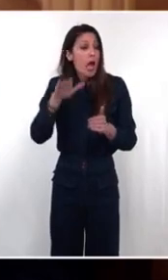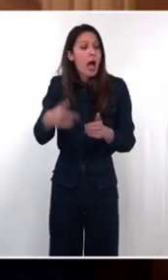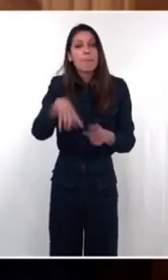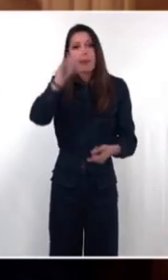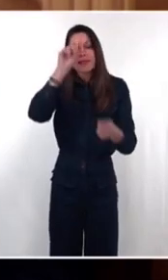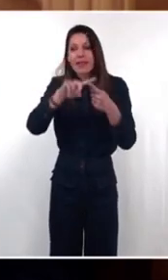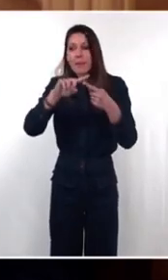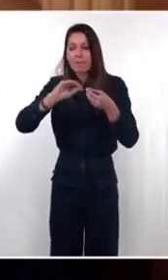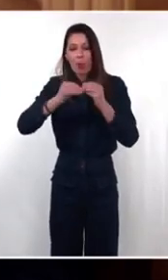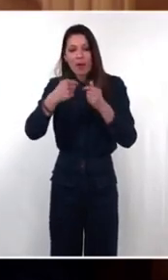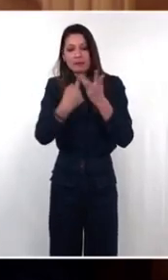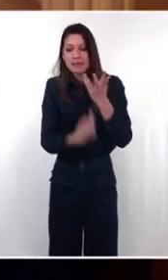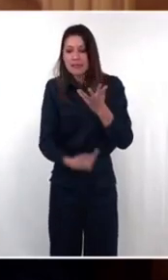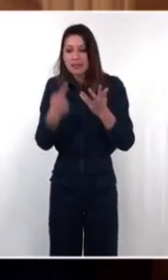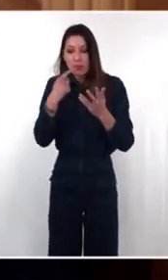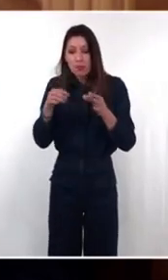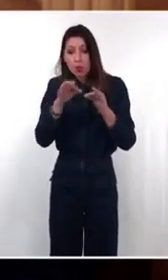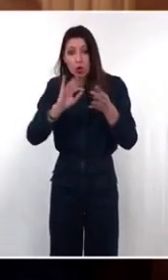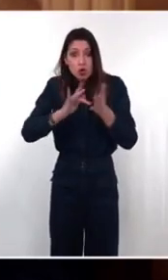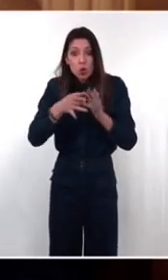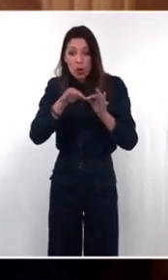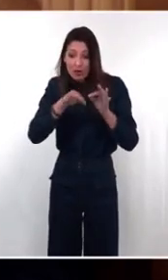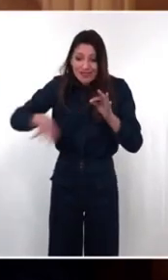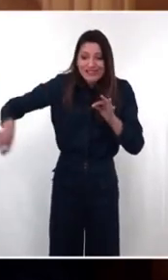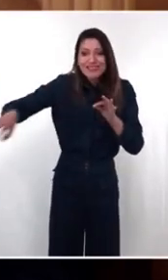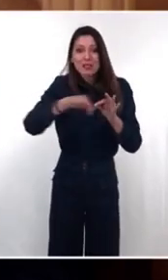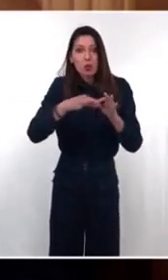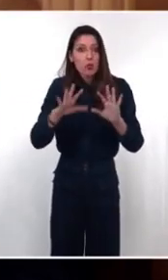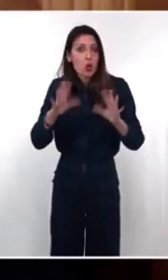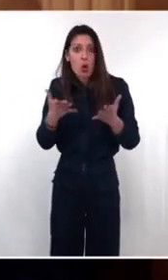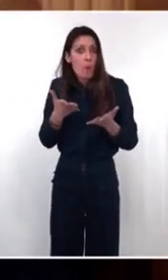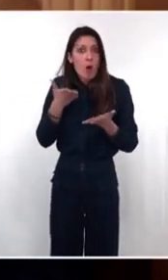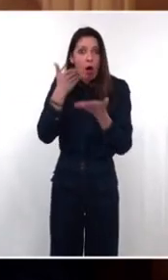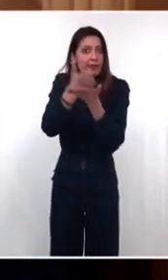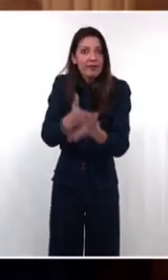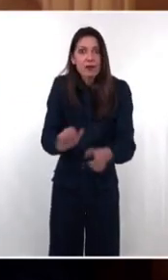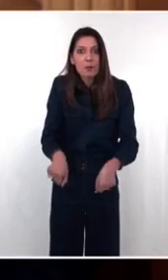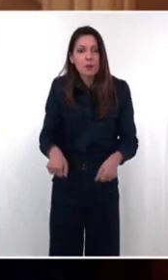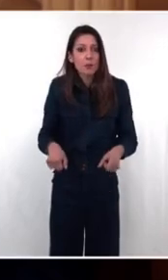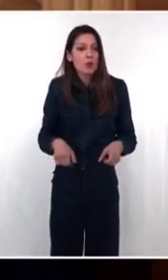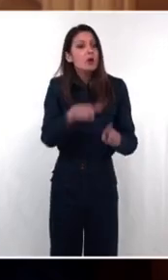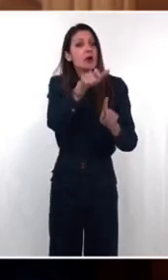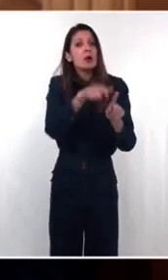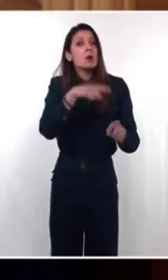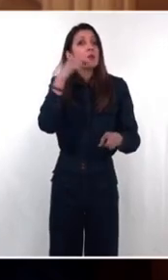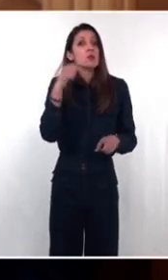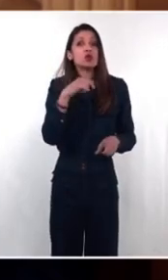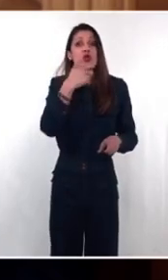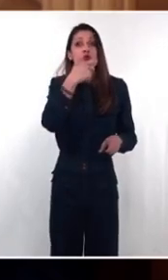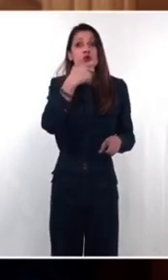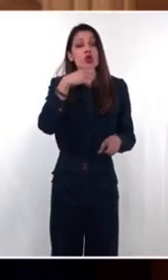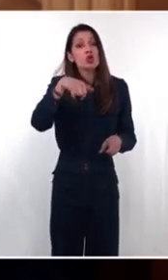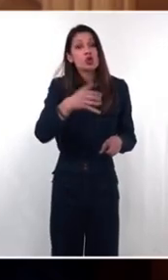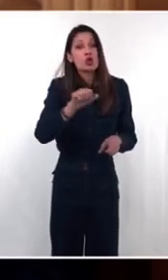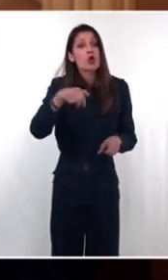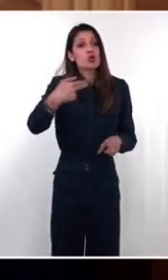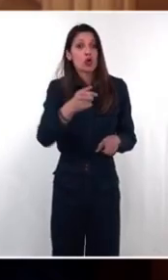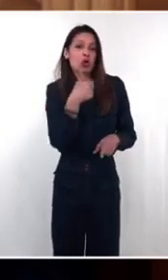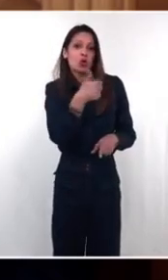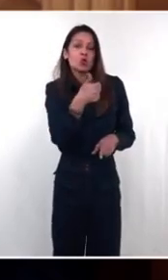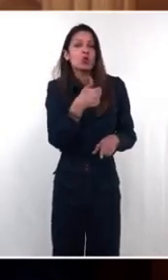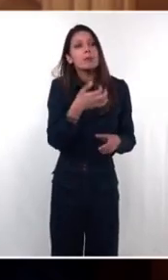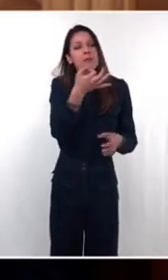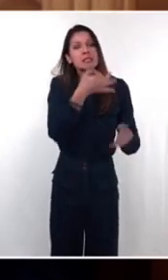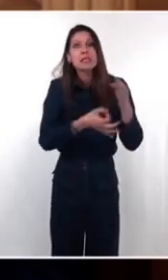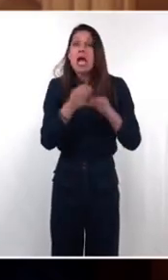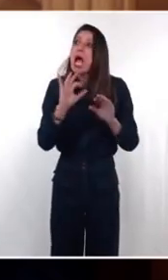vont toucher l'intégralité du territoire? Monsieur Jean-Jean nous fait une présentation tout à l'heure, elle est formidable. Les images sont formidables. Les projets, on peut en discuter, on